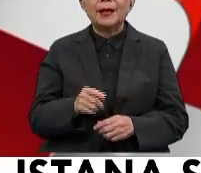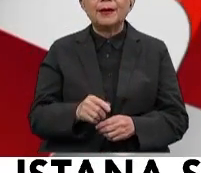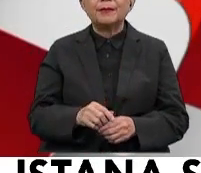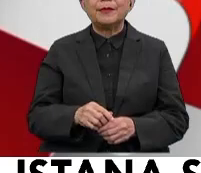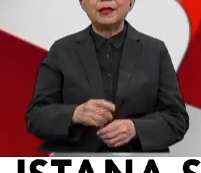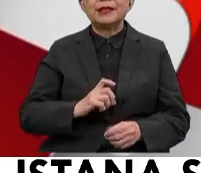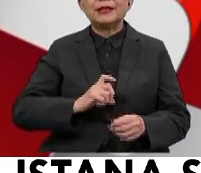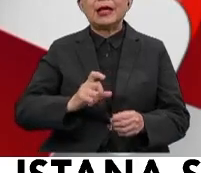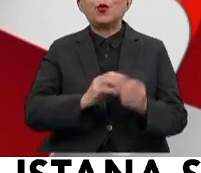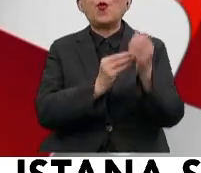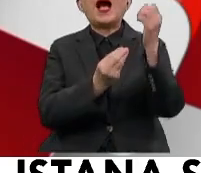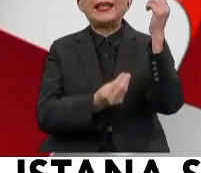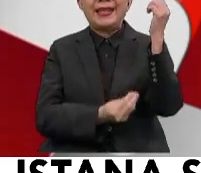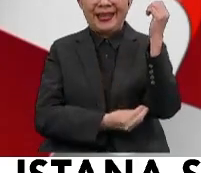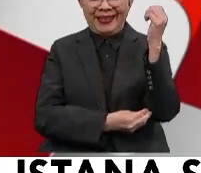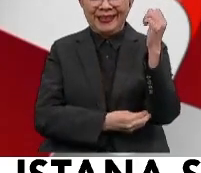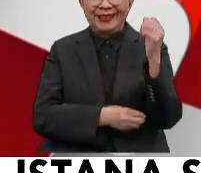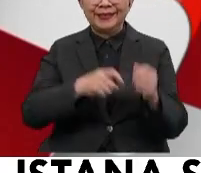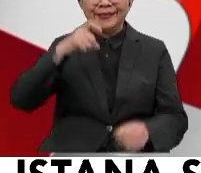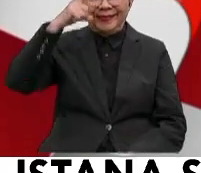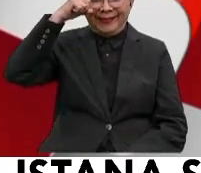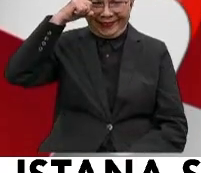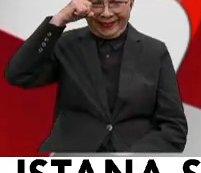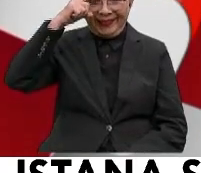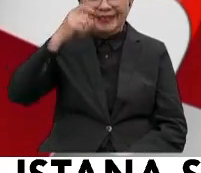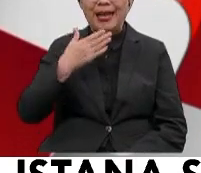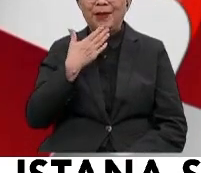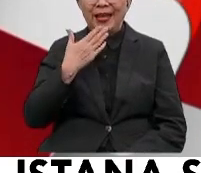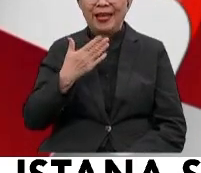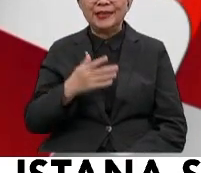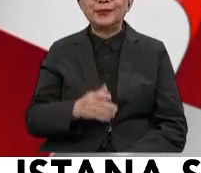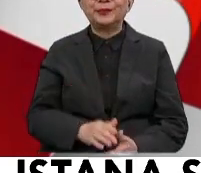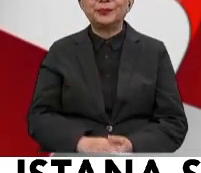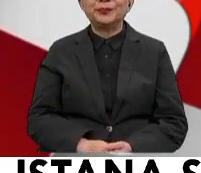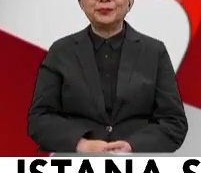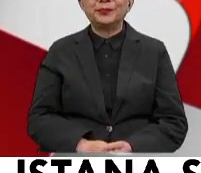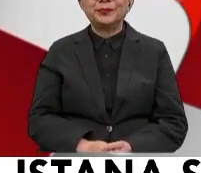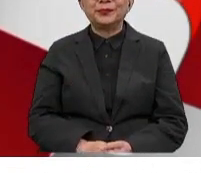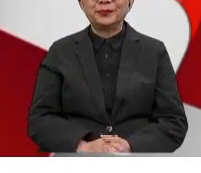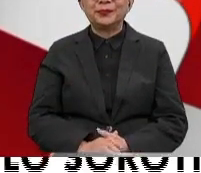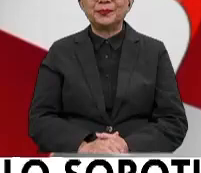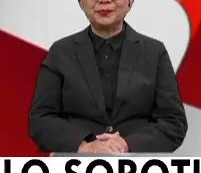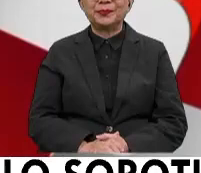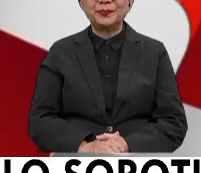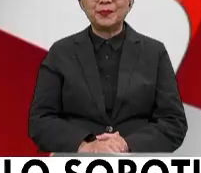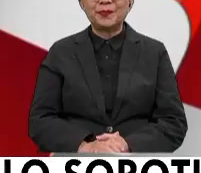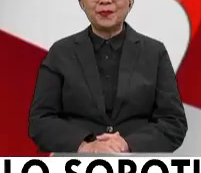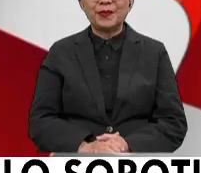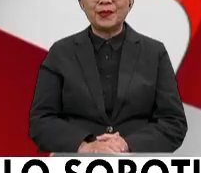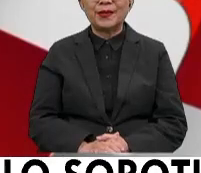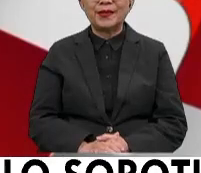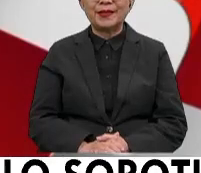calon wakil gubernur dari pasangan